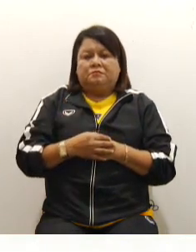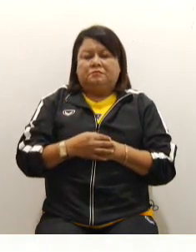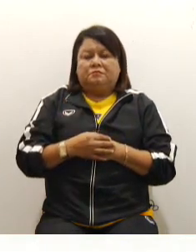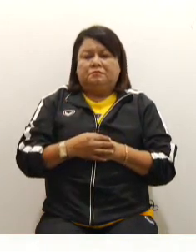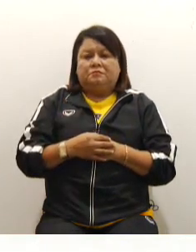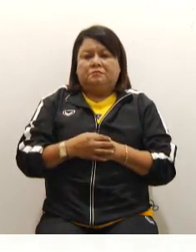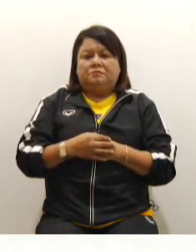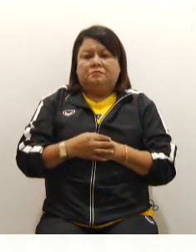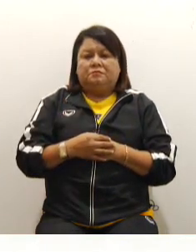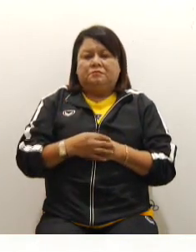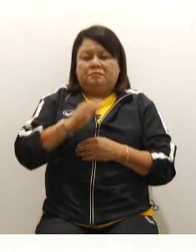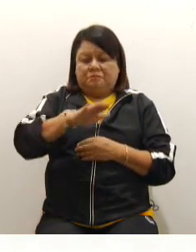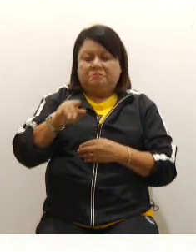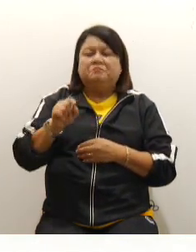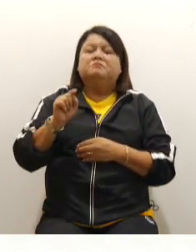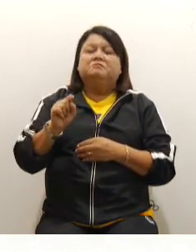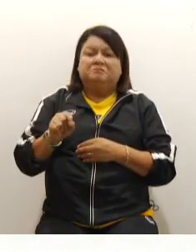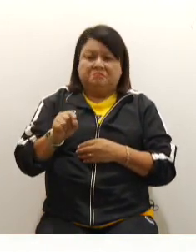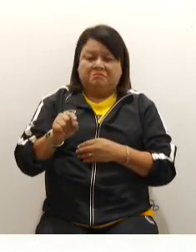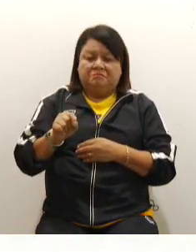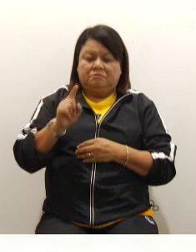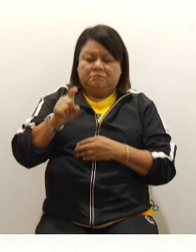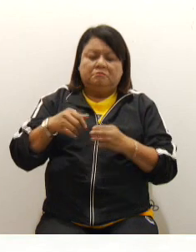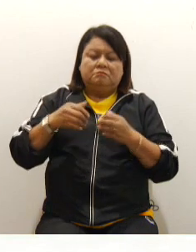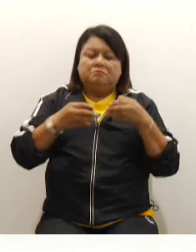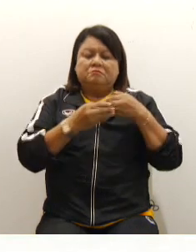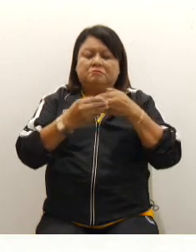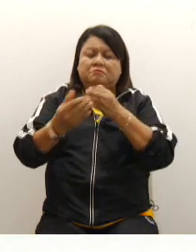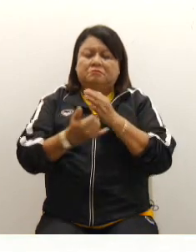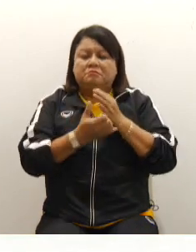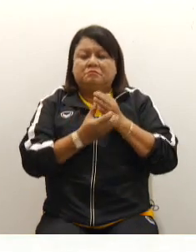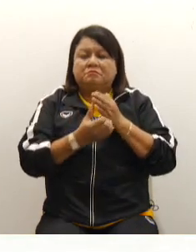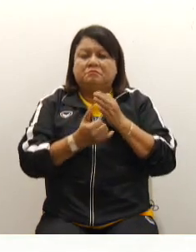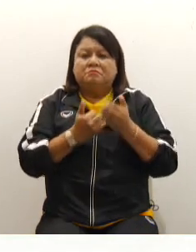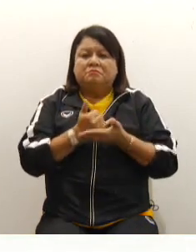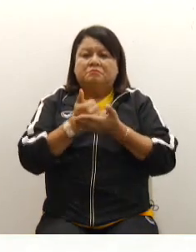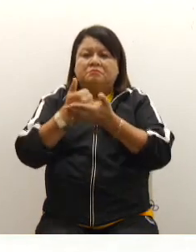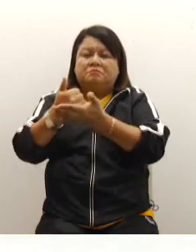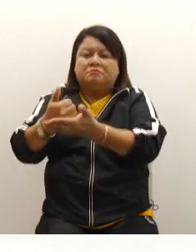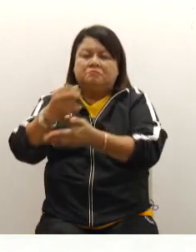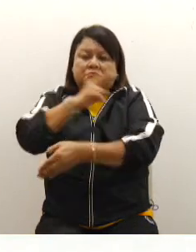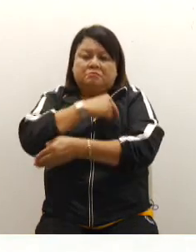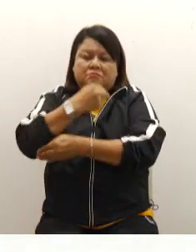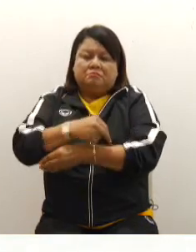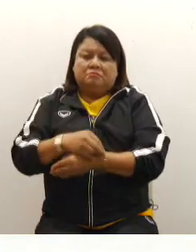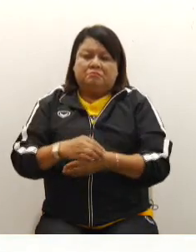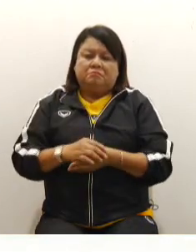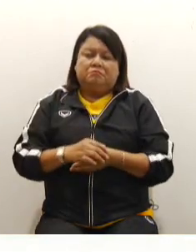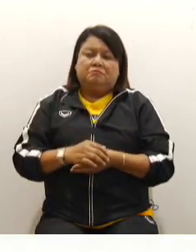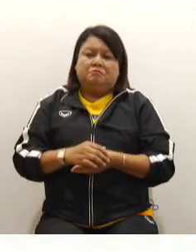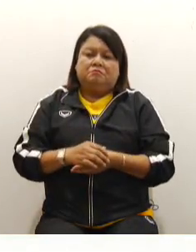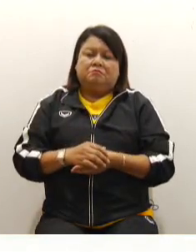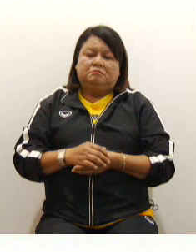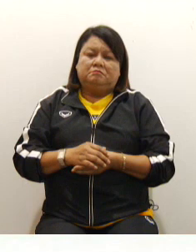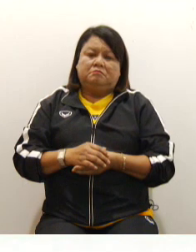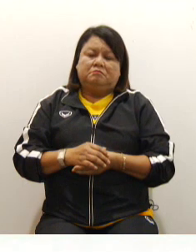นก็คือว่าเด็กคนนั้นก็คือต้องเข้าโรงพยาบาลนะคะเพราะว่าไม่มีชาวเวอร์ให้เขาแล้วเขาต้องไปวักน้ำล้างซึ่งการวักน้ำล้